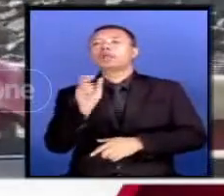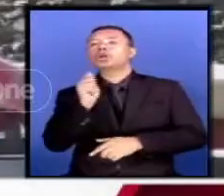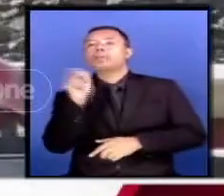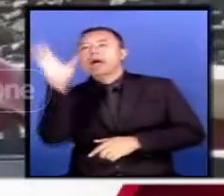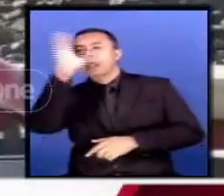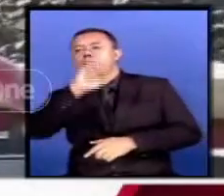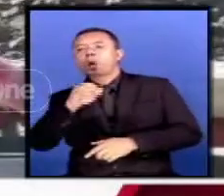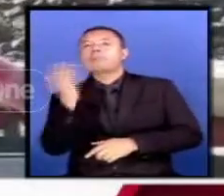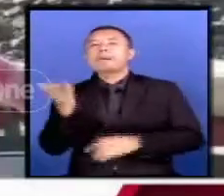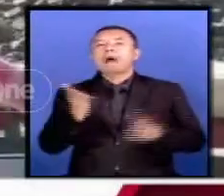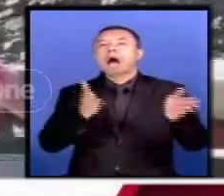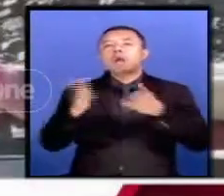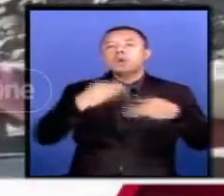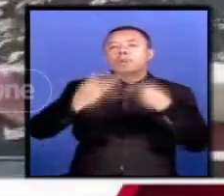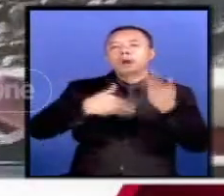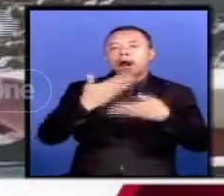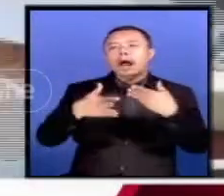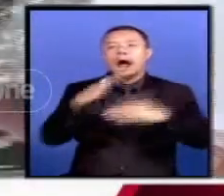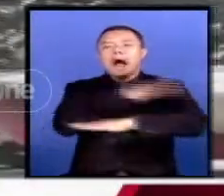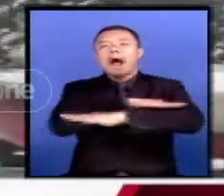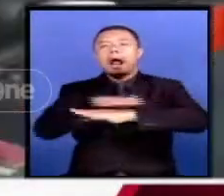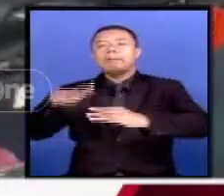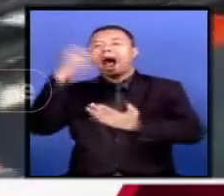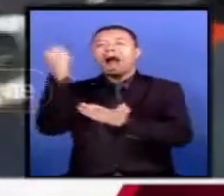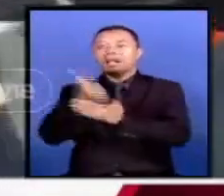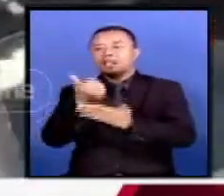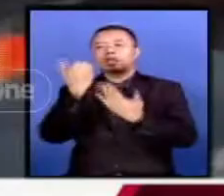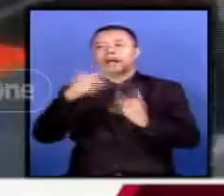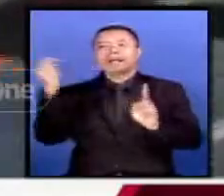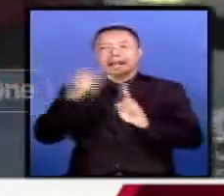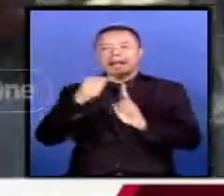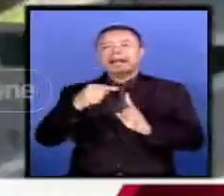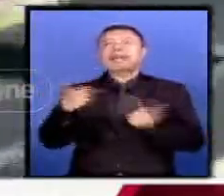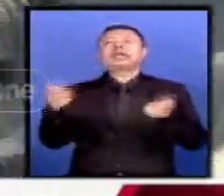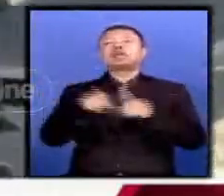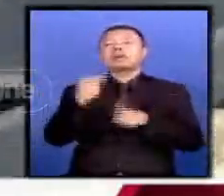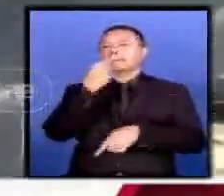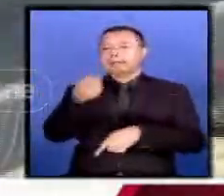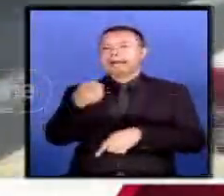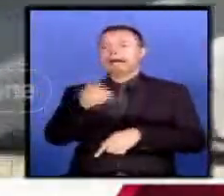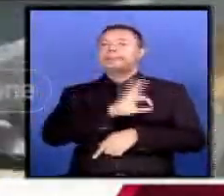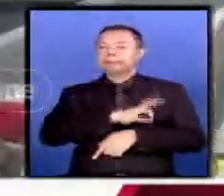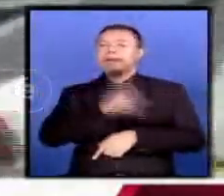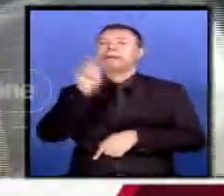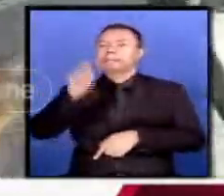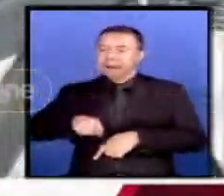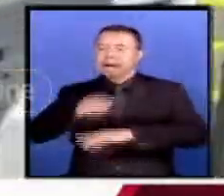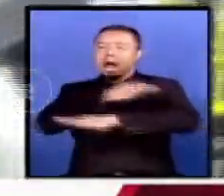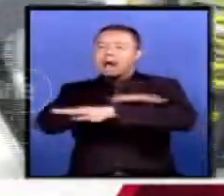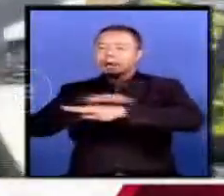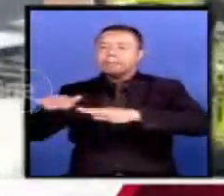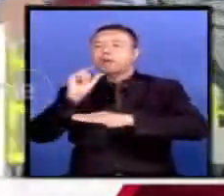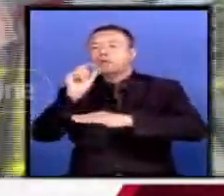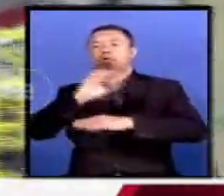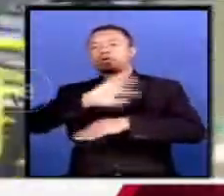melihat pengelolaan aspal murni yang sudah menjadi target kementerian sesuai dengan instruksi Presiden terkait penggunaan aspal buton secara